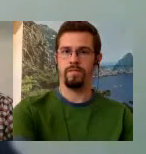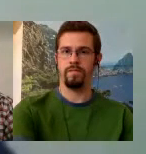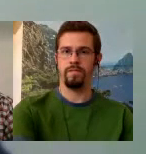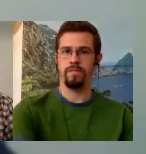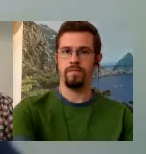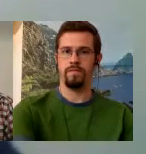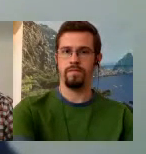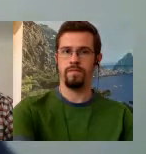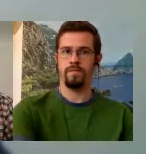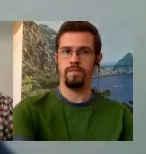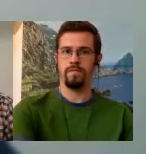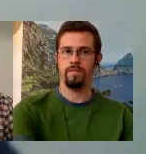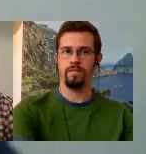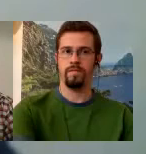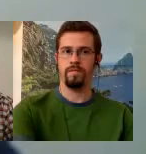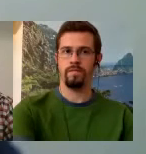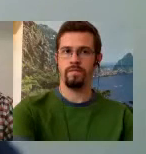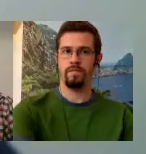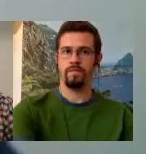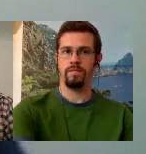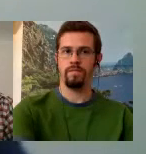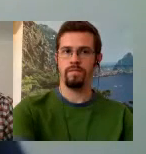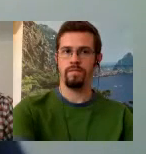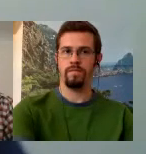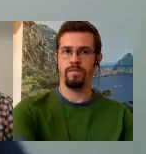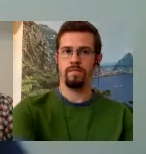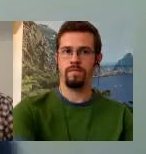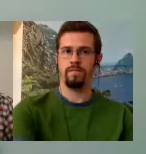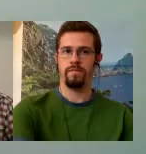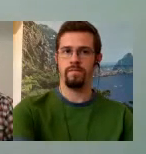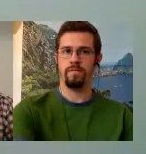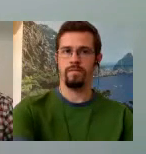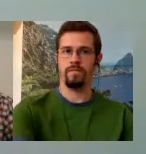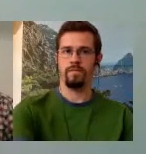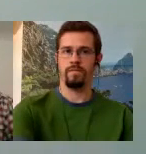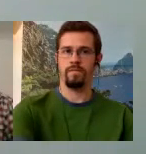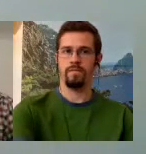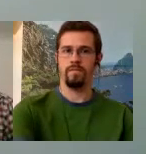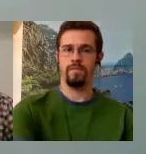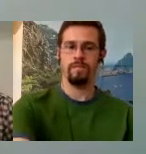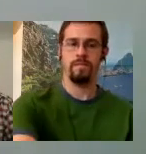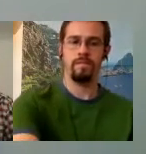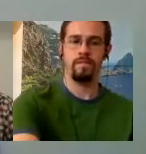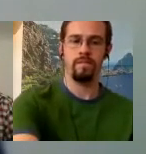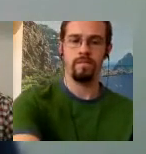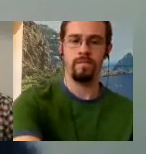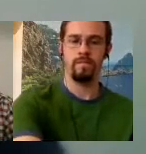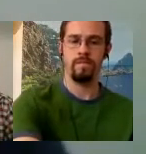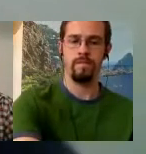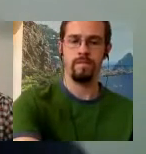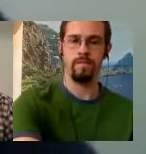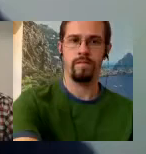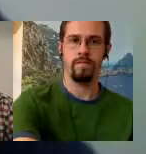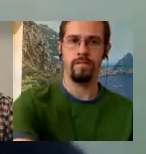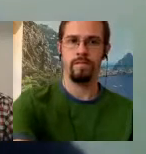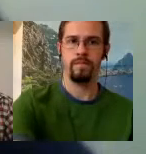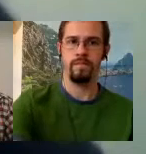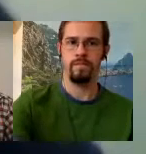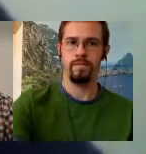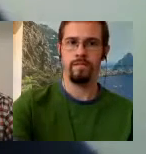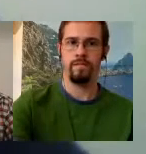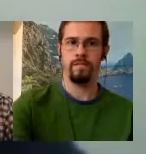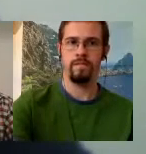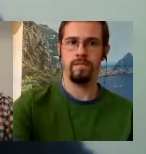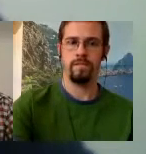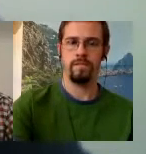يقولون لأصدقائهم الذين لم يشاركوا في هذه التجربة يقولون احنا